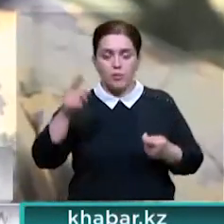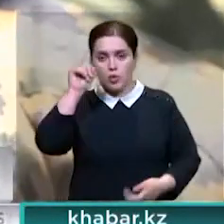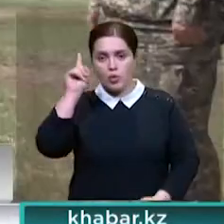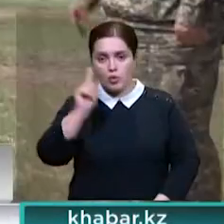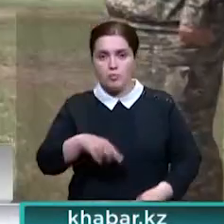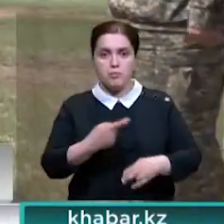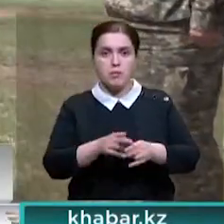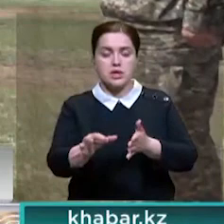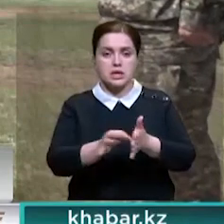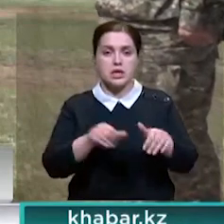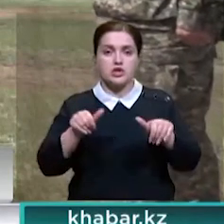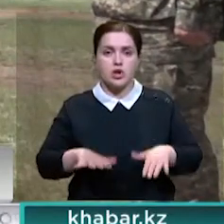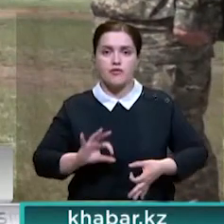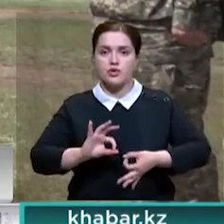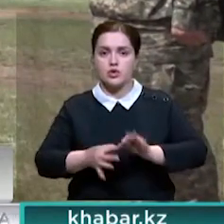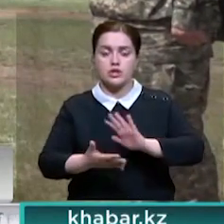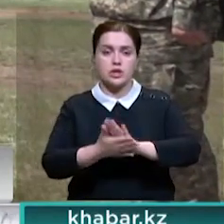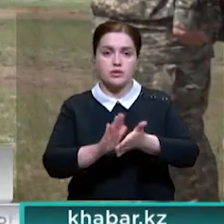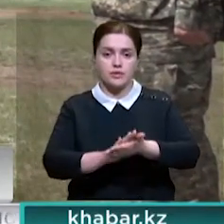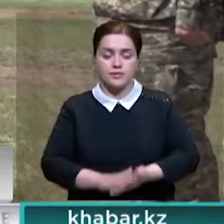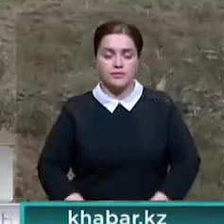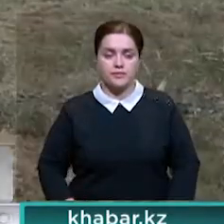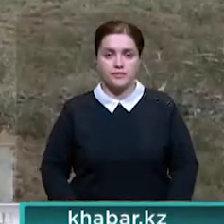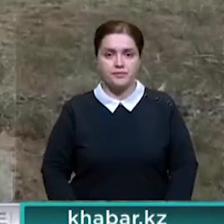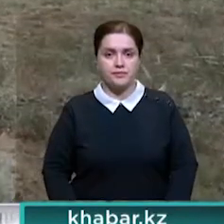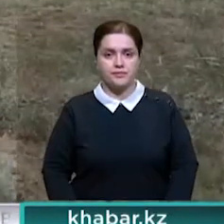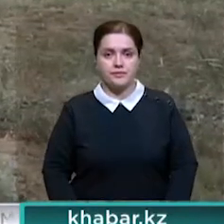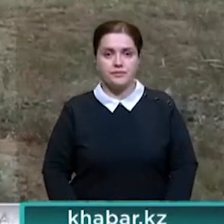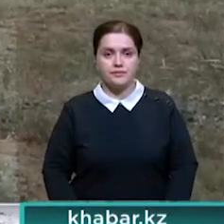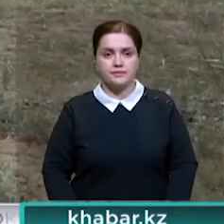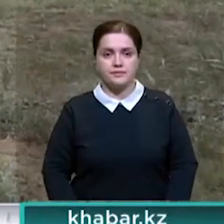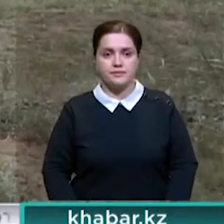оперативно принимать решения в сложных ситуациях. Сабина Рахимбай, Марат Игликов из Павлодара. Итоги дня.